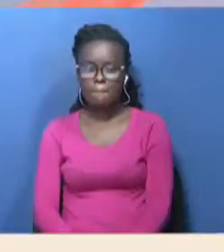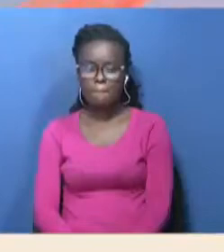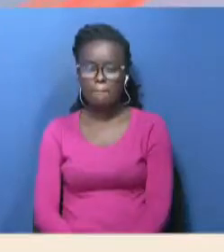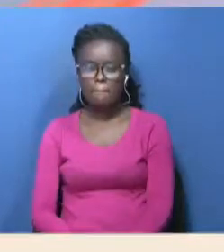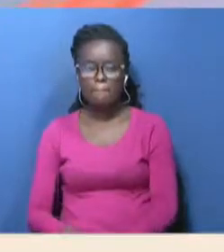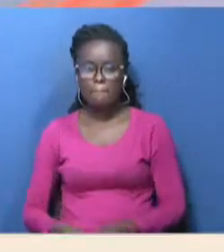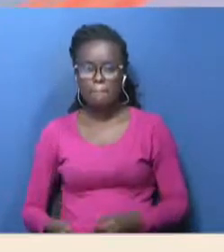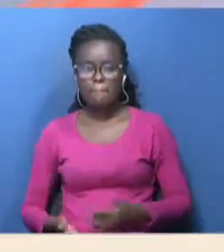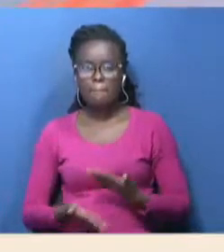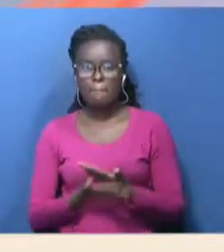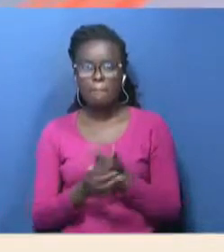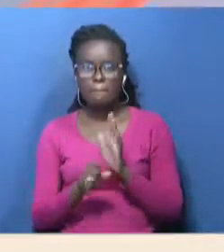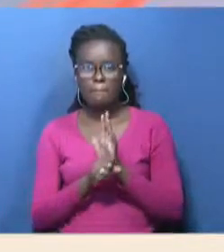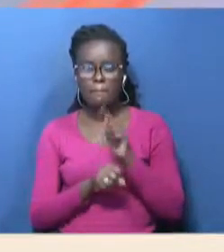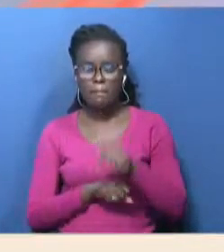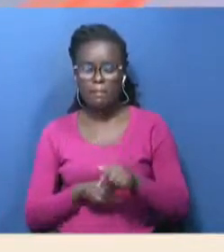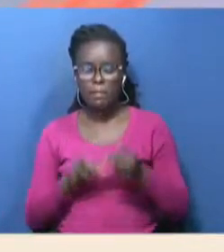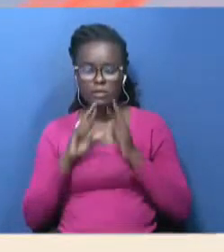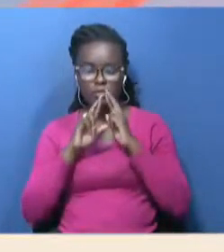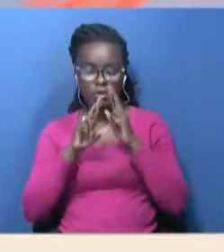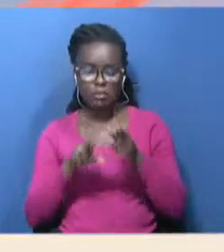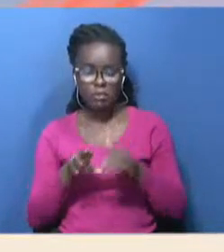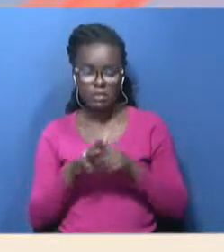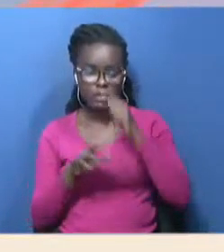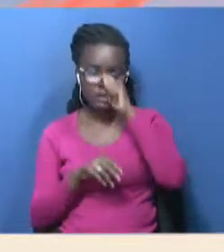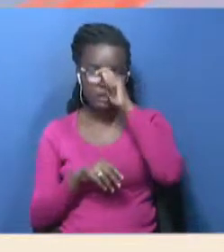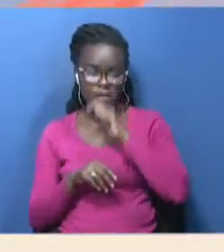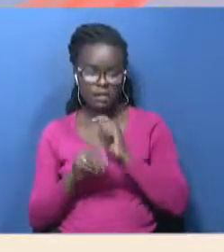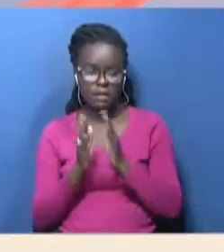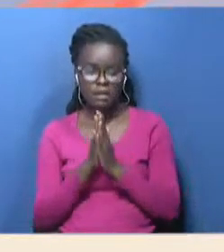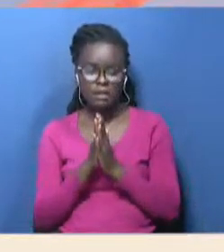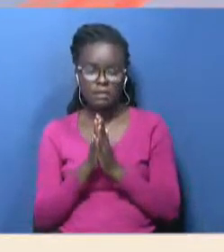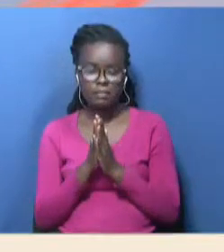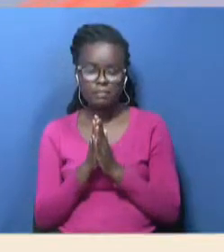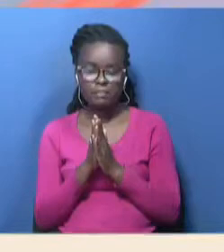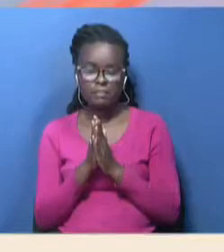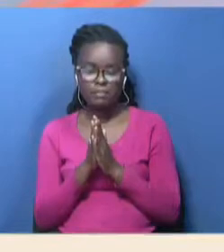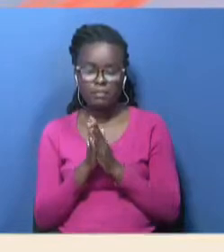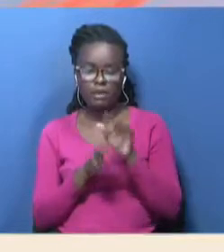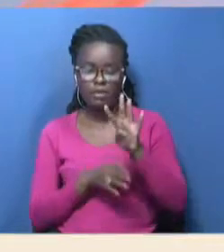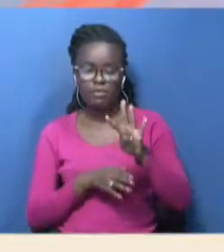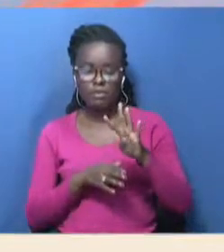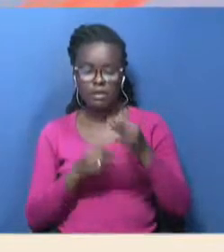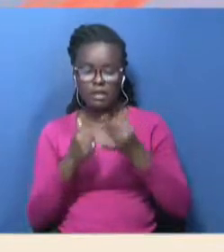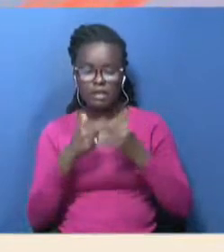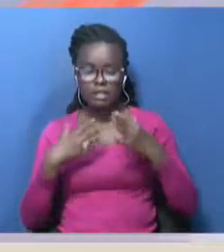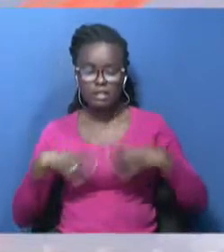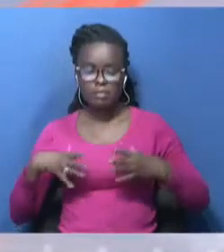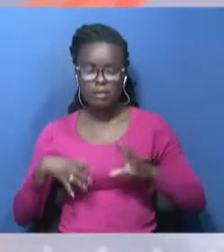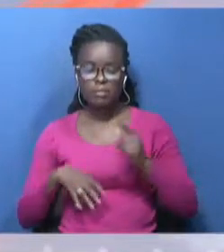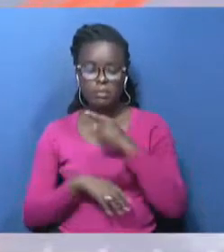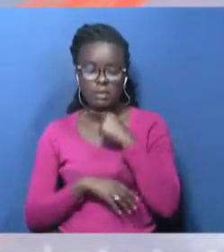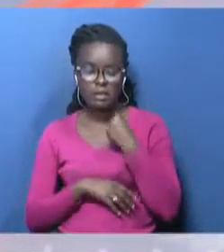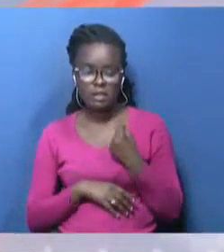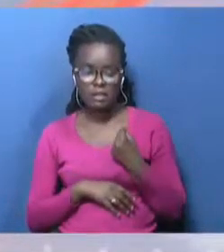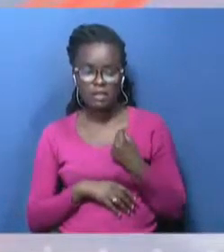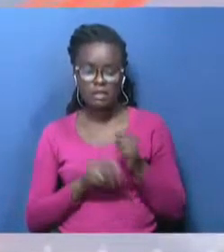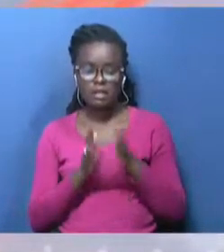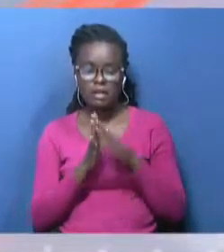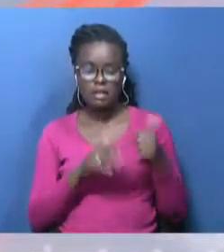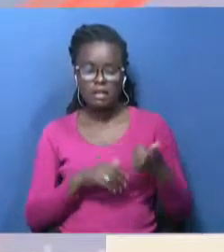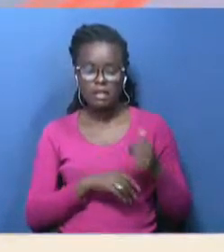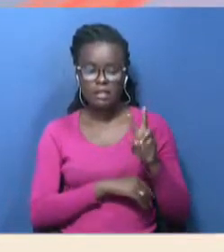Ngatho Mbataro wa Mwangi nĩ riboti ĩyo kuma Thika. Na tũngĩhũgũkĩre ngĩ andũ 8 nĩ marĩkĩtie kũragwo, nao